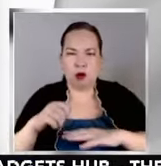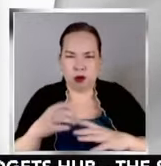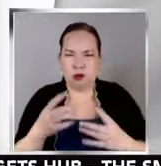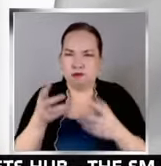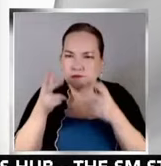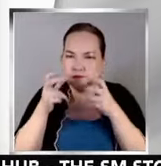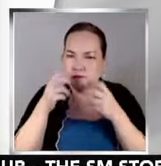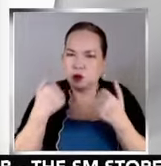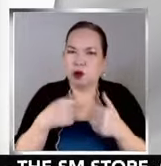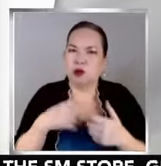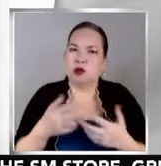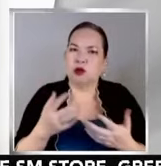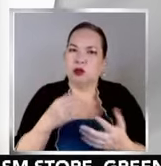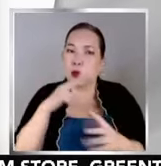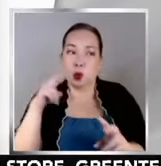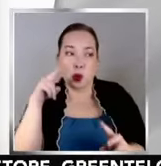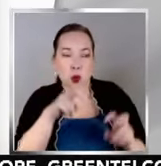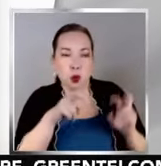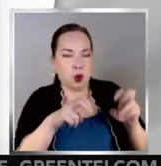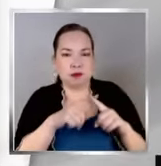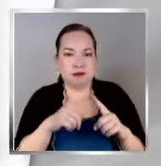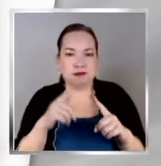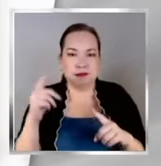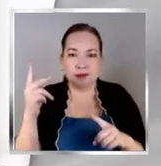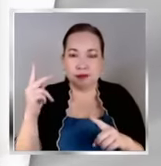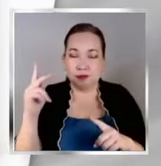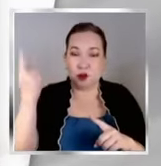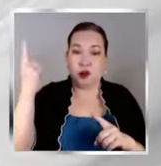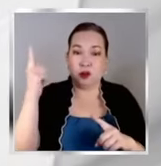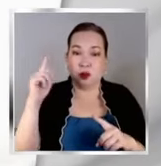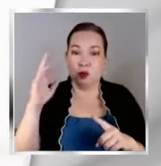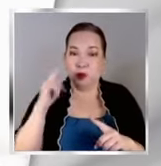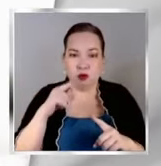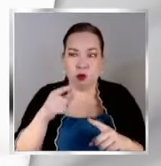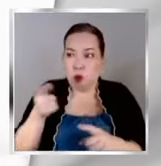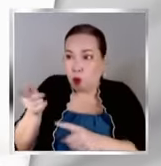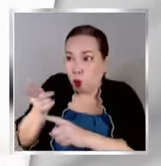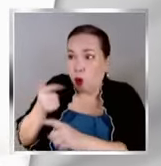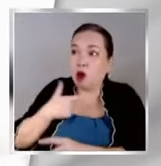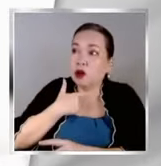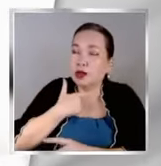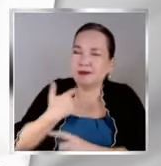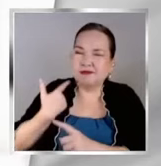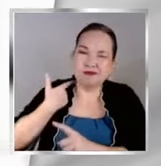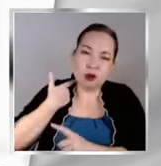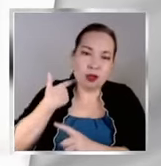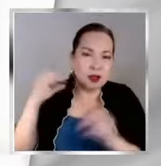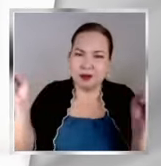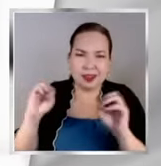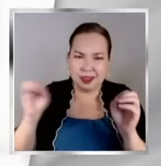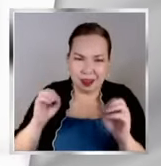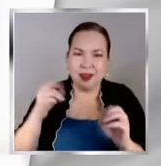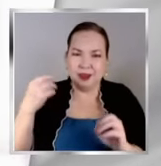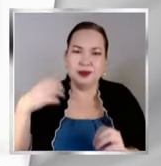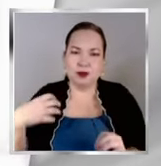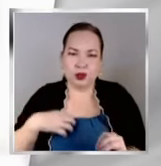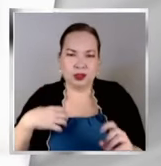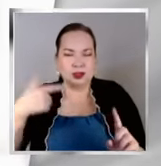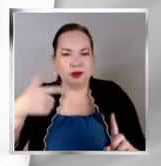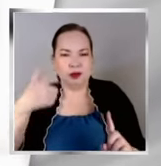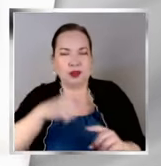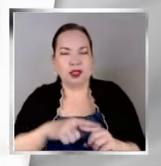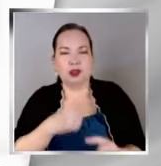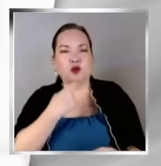hindi nang hold up si Arnaiz kundi sadyang binaril ng mga pulis. Inutusan din ng korte si Perez na magbayad ng